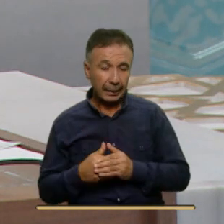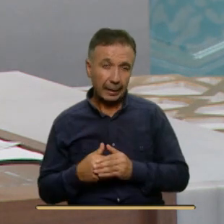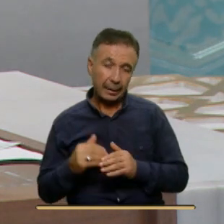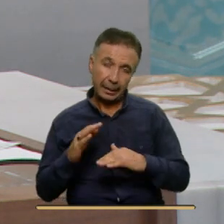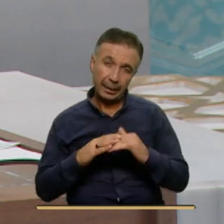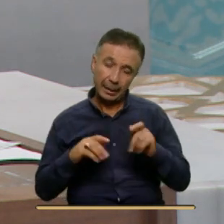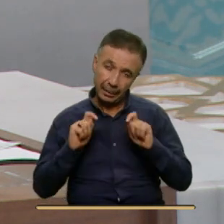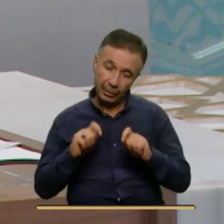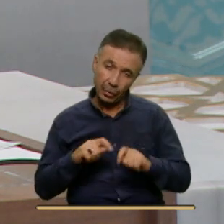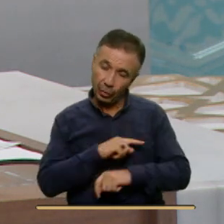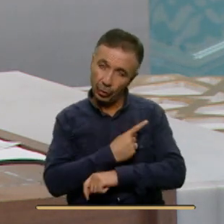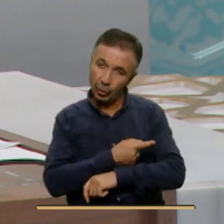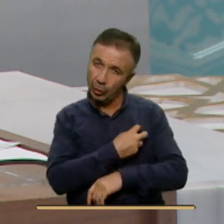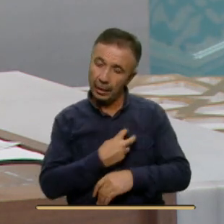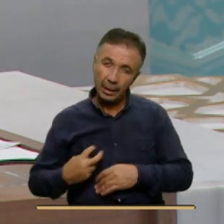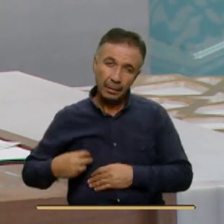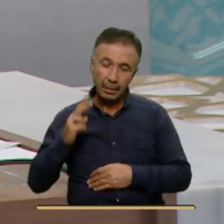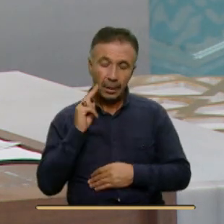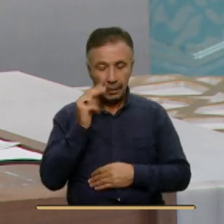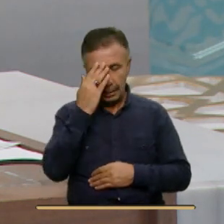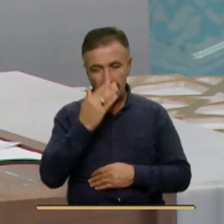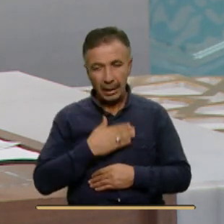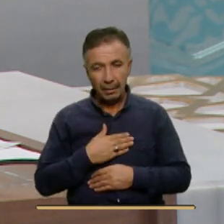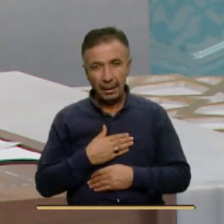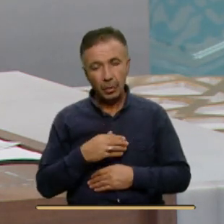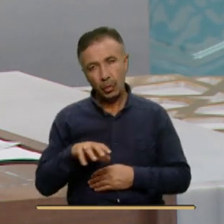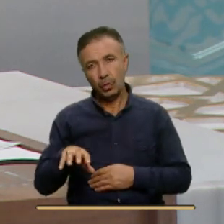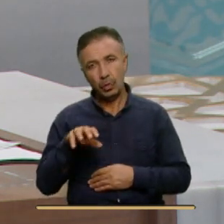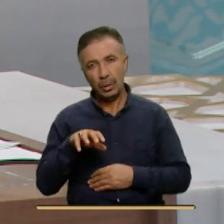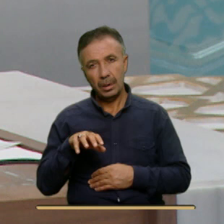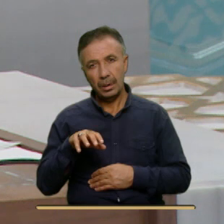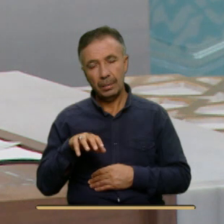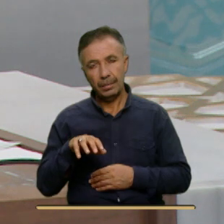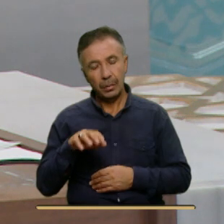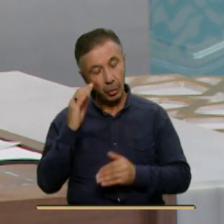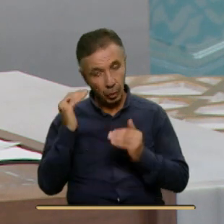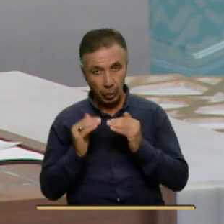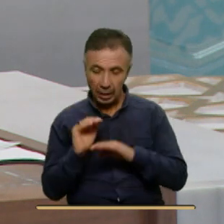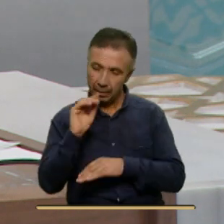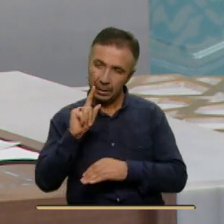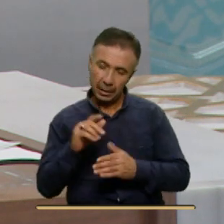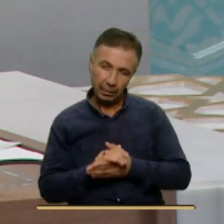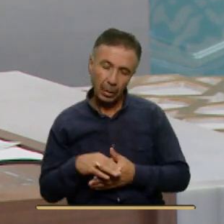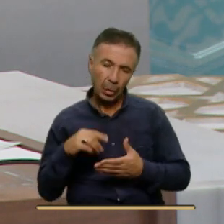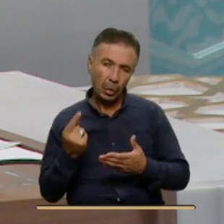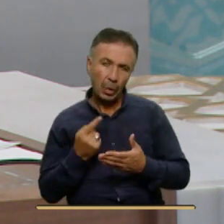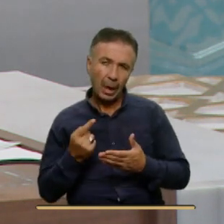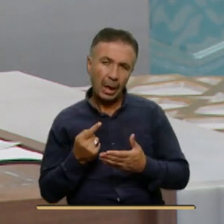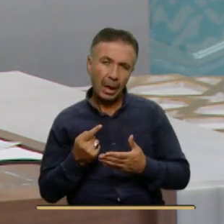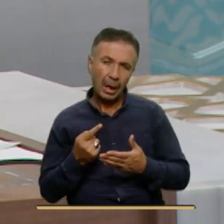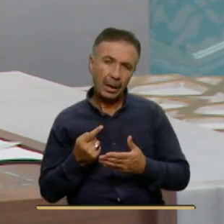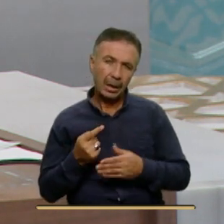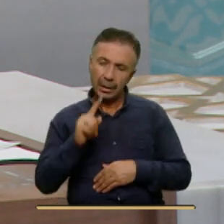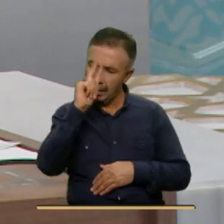güçtür Efendimiz sallallahu aleyhi ve sellemin sünneti seniyesi. Kur'an bize yeter,